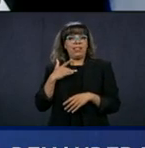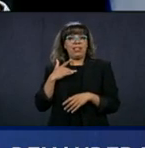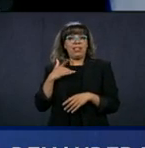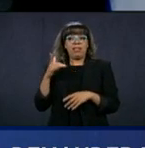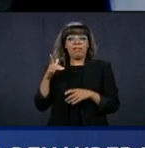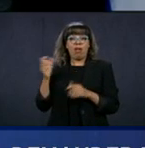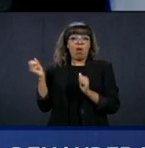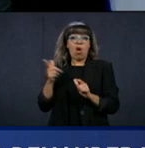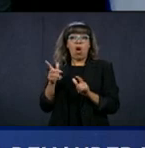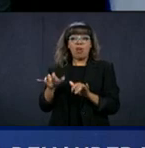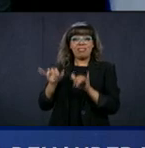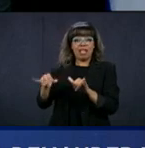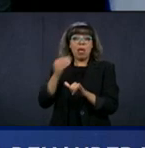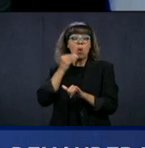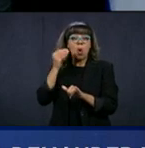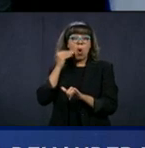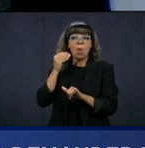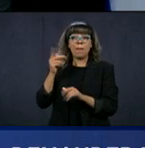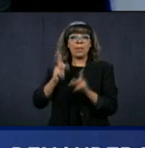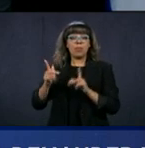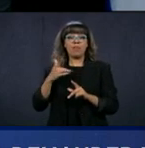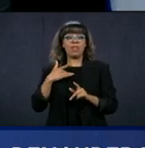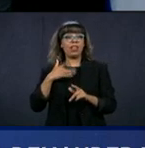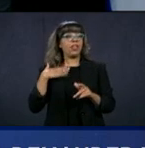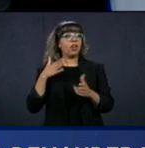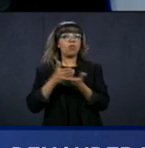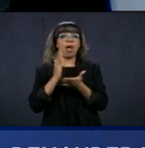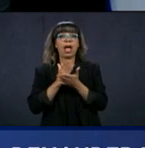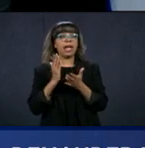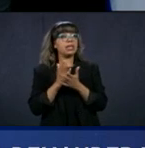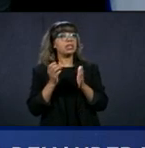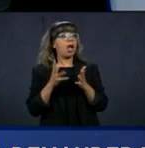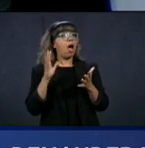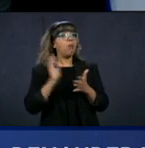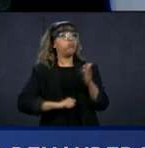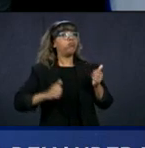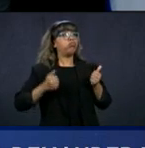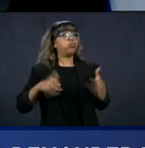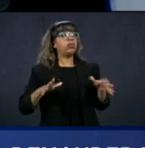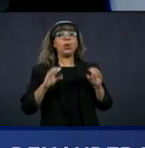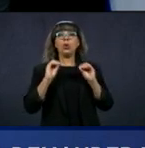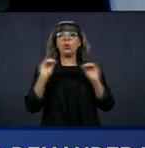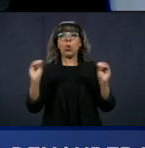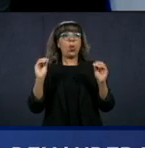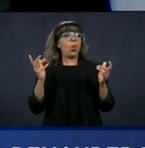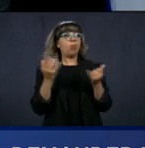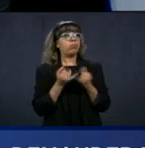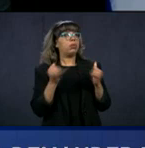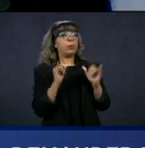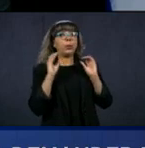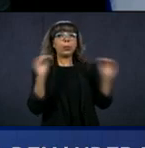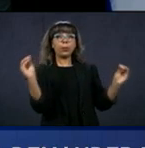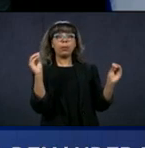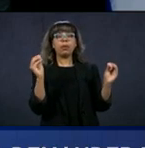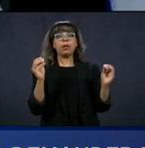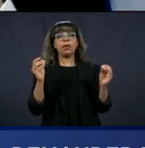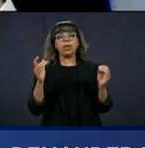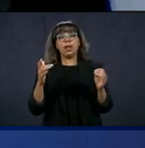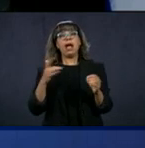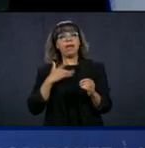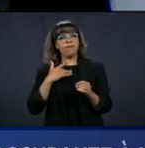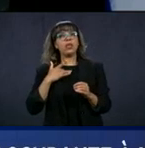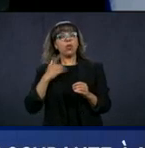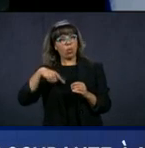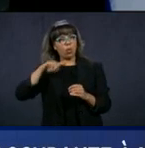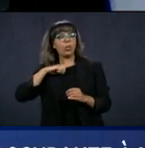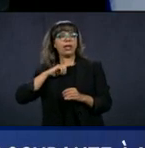toujours un équilibre à trouver. Alors, je ne pense pas que le confinement était trop dur. Je pense qu'on a pris les bonnes décisions et